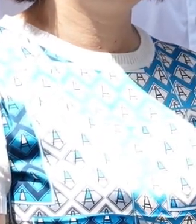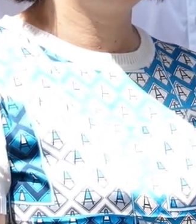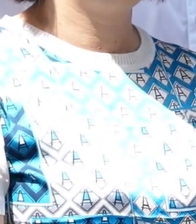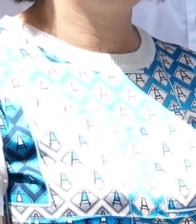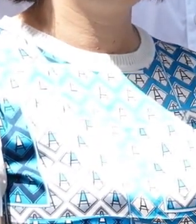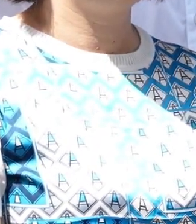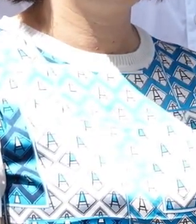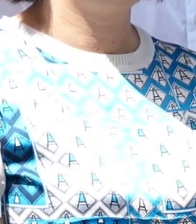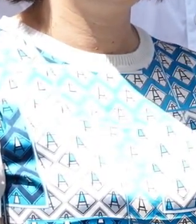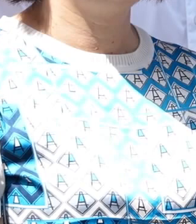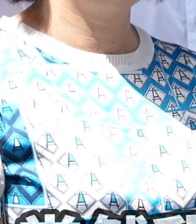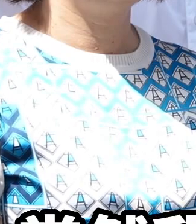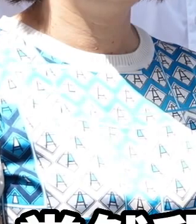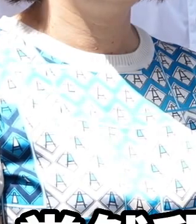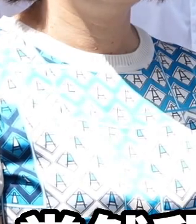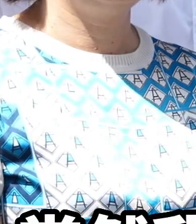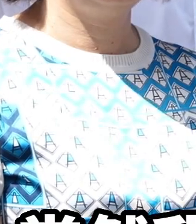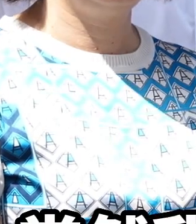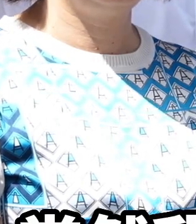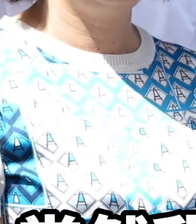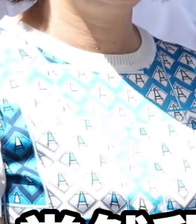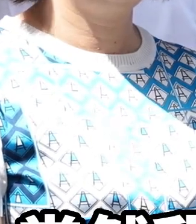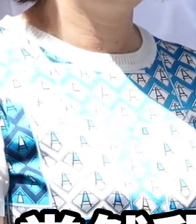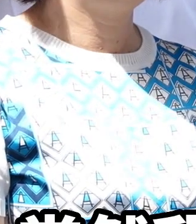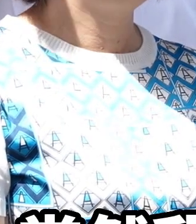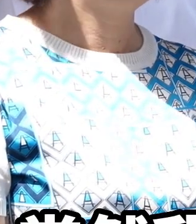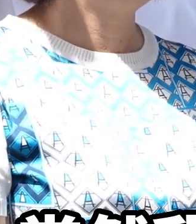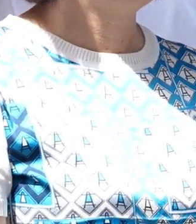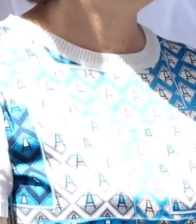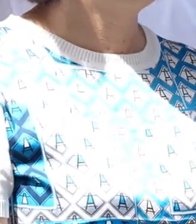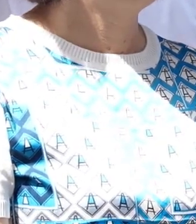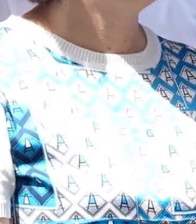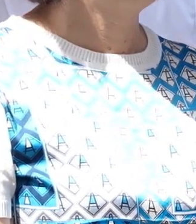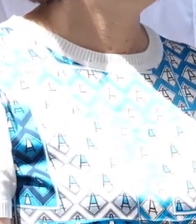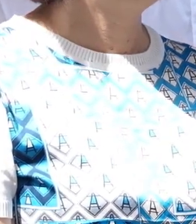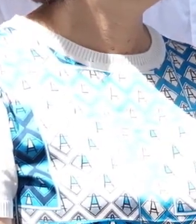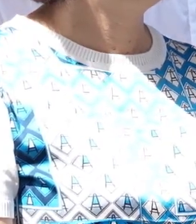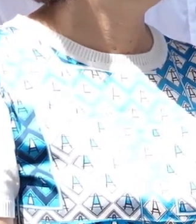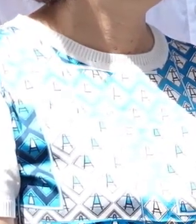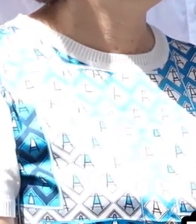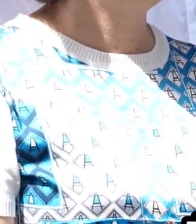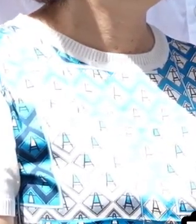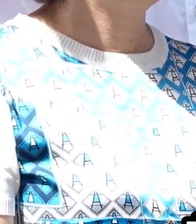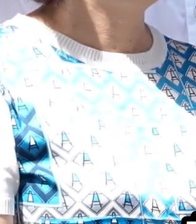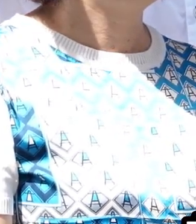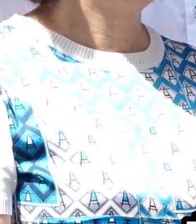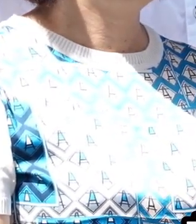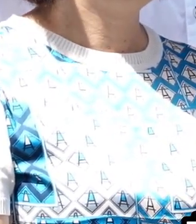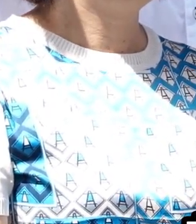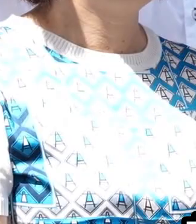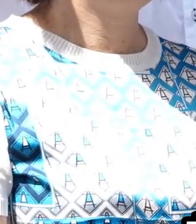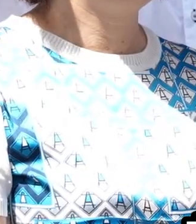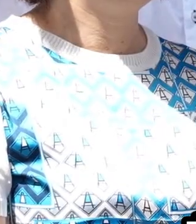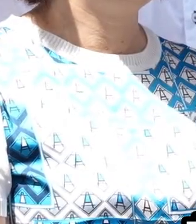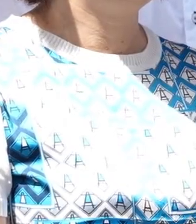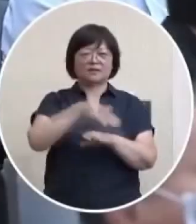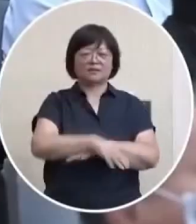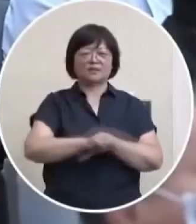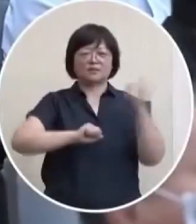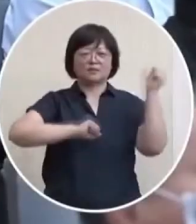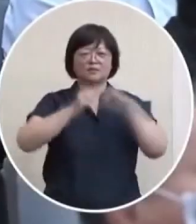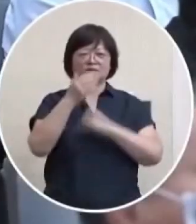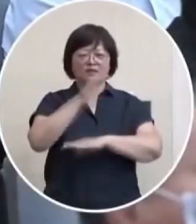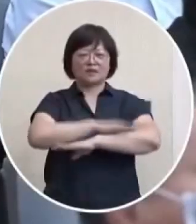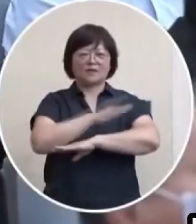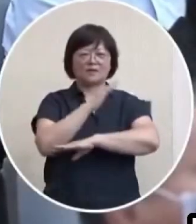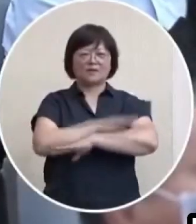实嘛。那当然，我们也是做过很多次的研究，只要他一选，你知道哦，就保证赖清德当选了嘛。 郭